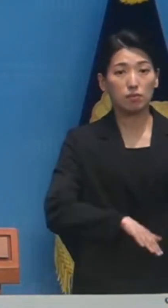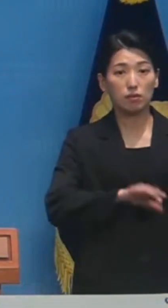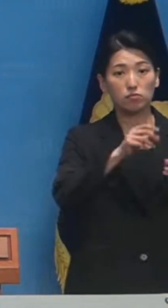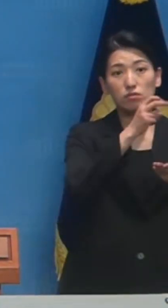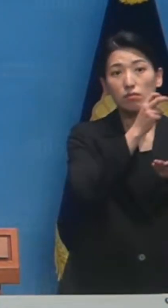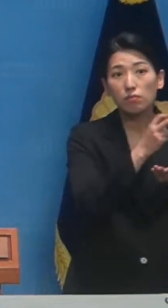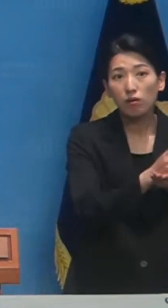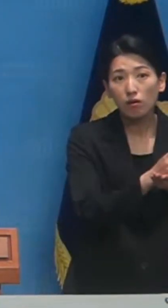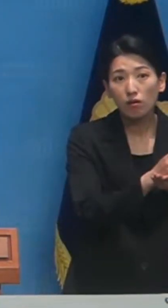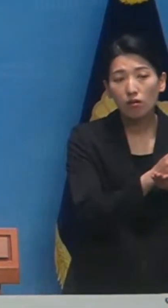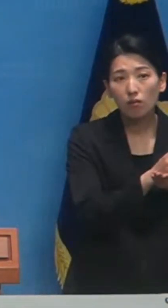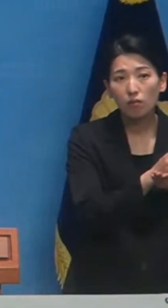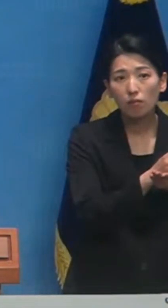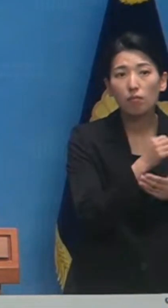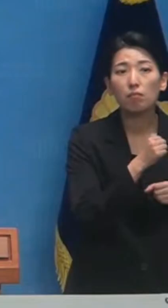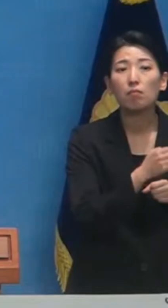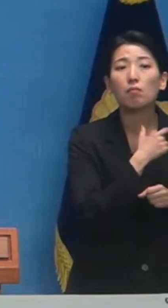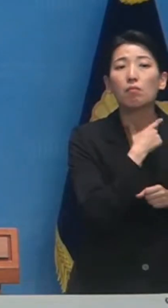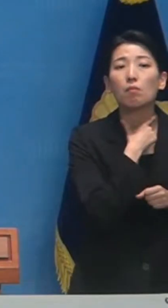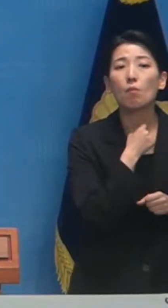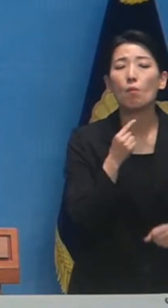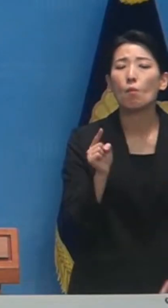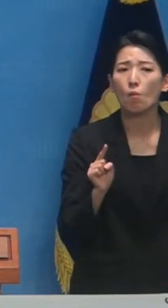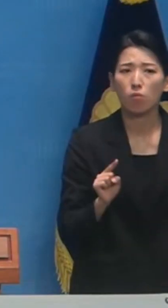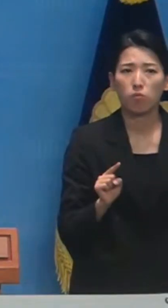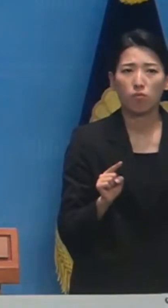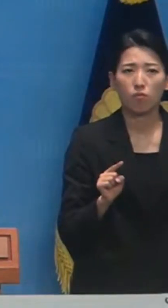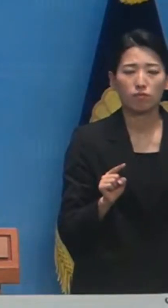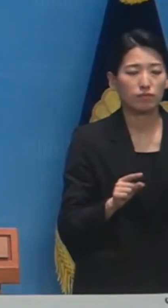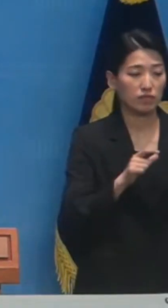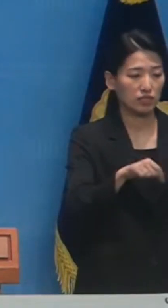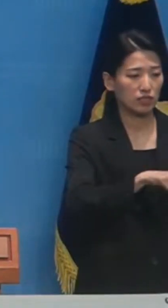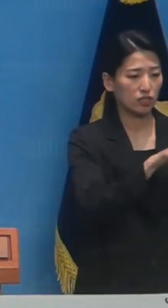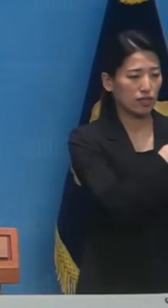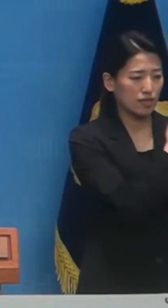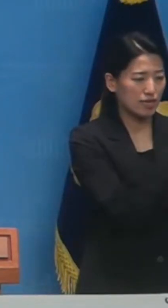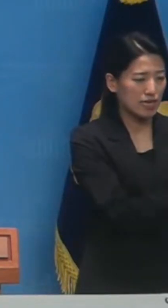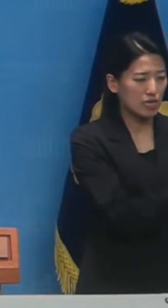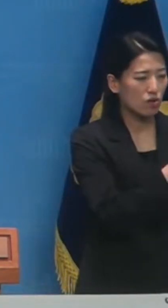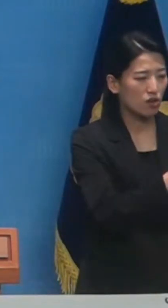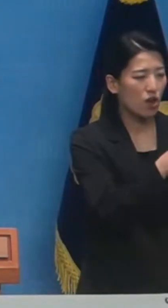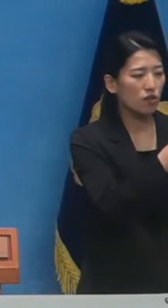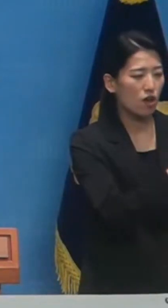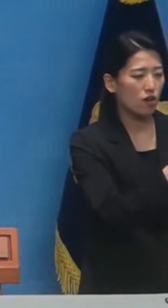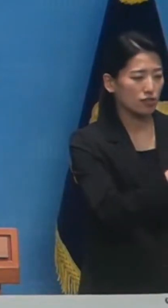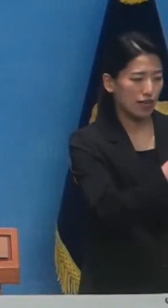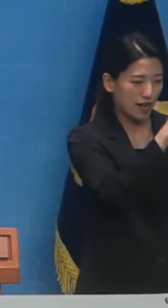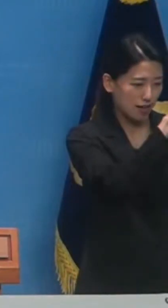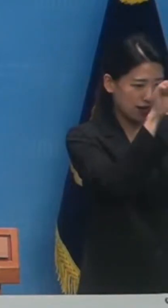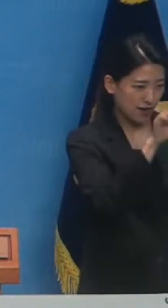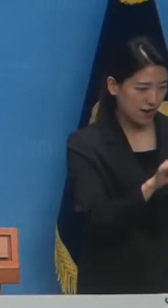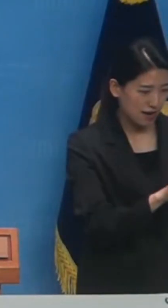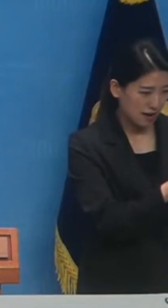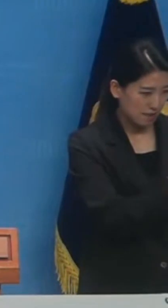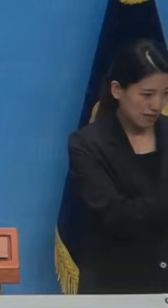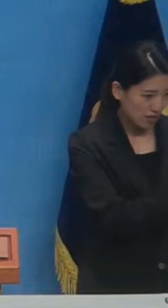차별금지법을 제정하려는 사람들은 지역마다 인권헌장을 제정하여 그것을